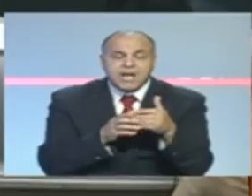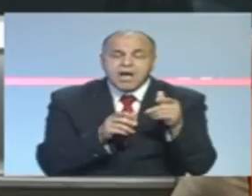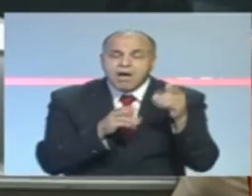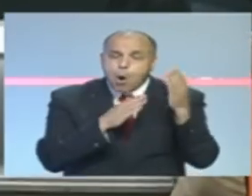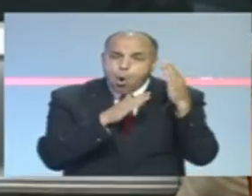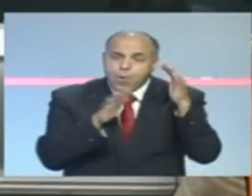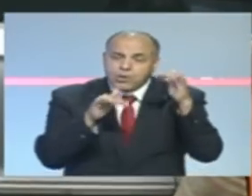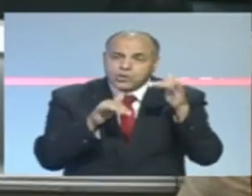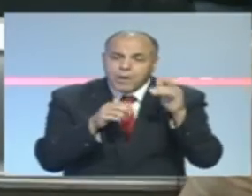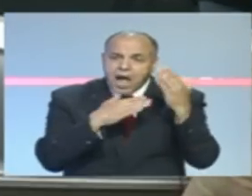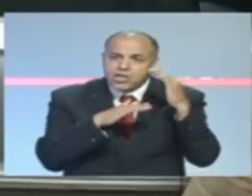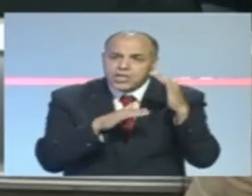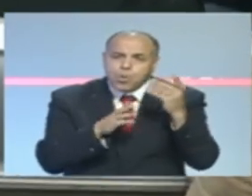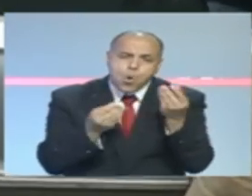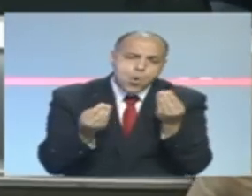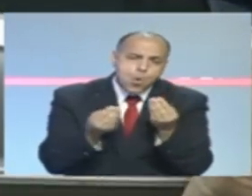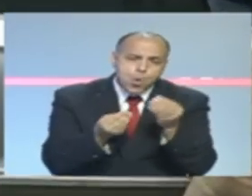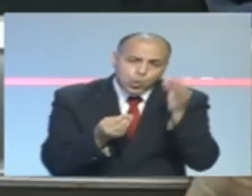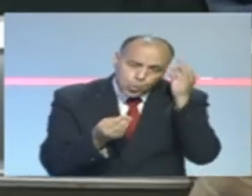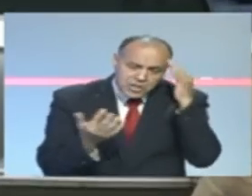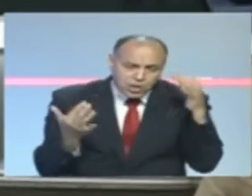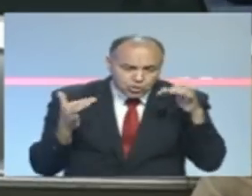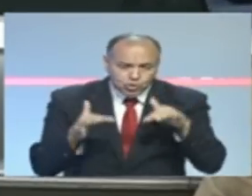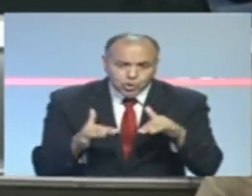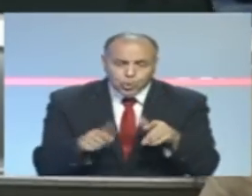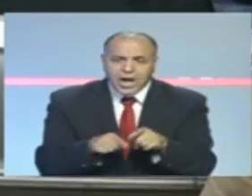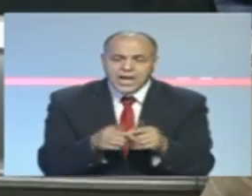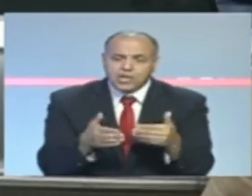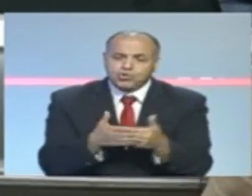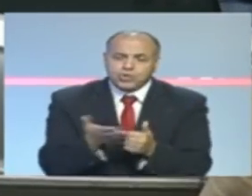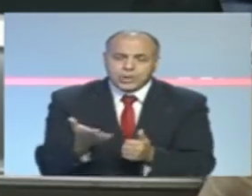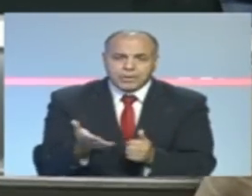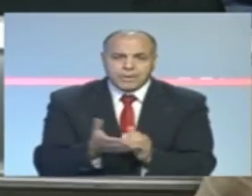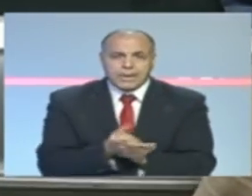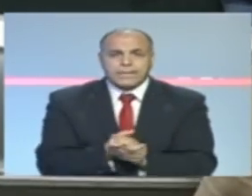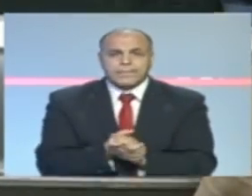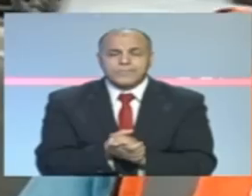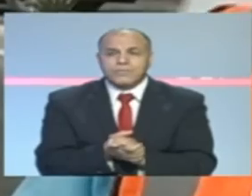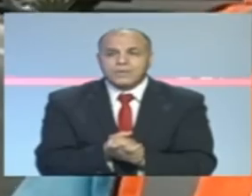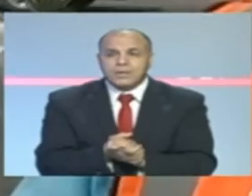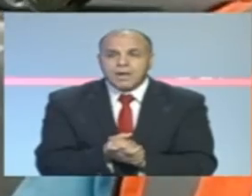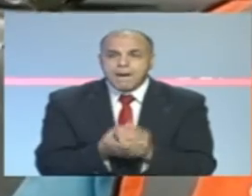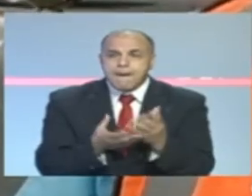سوى الجانب او من التونسيين الوافدين على جزيره جربه